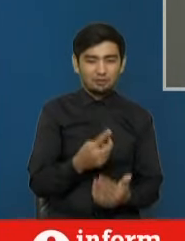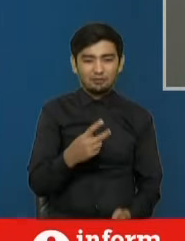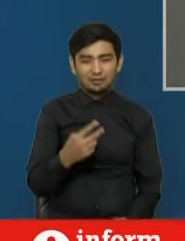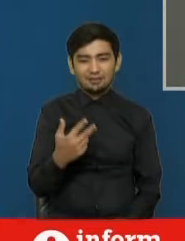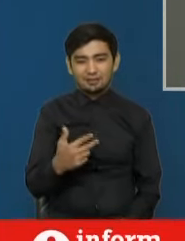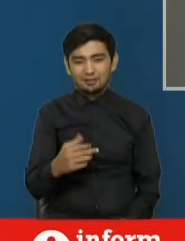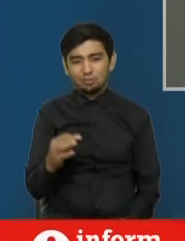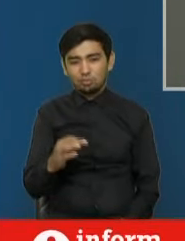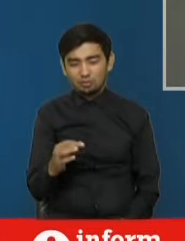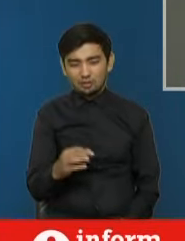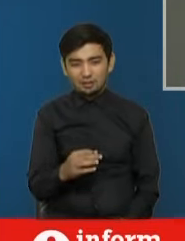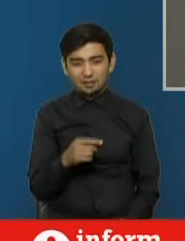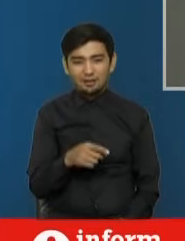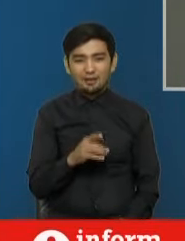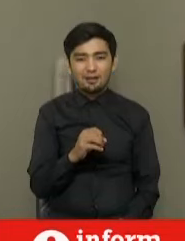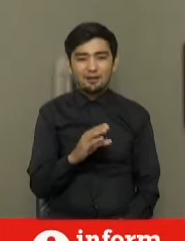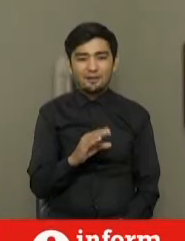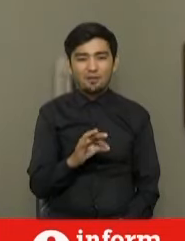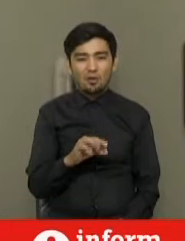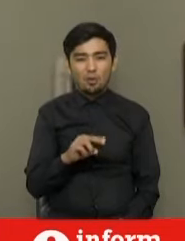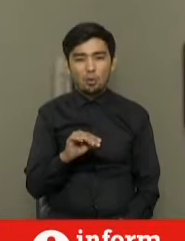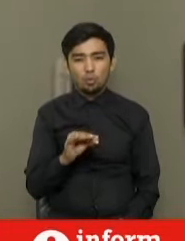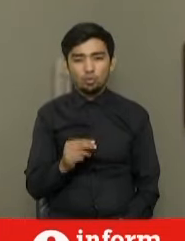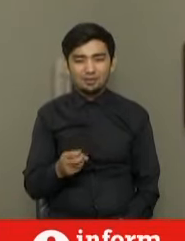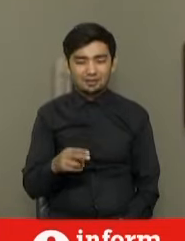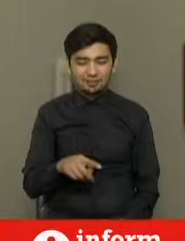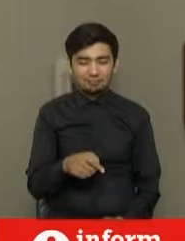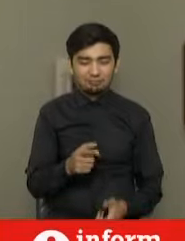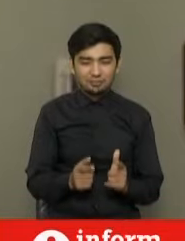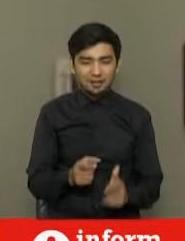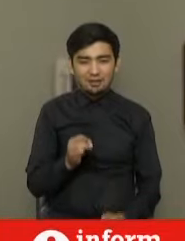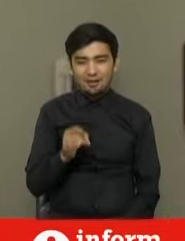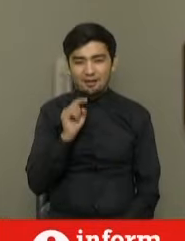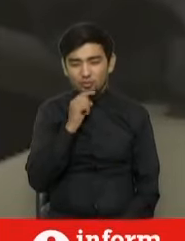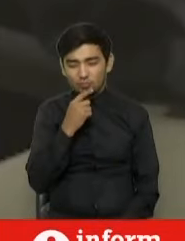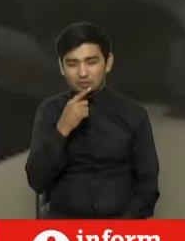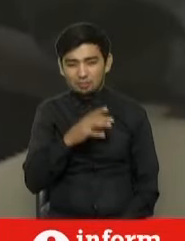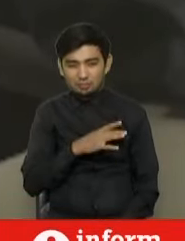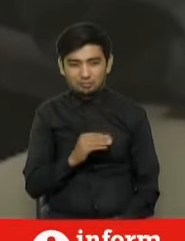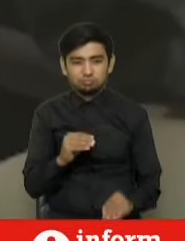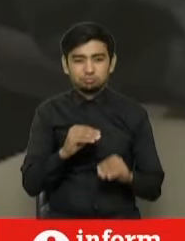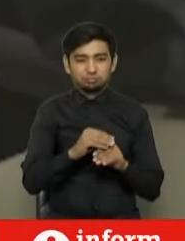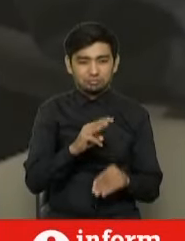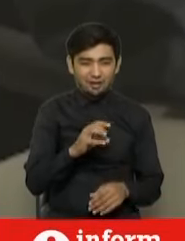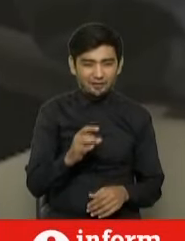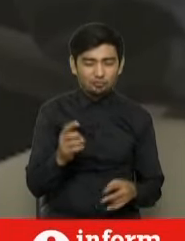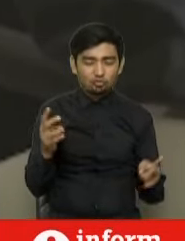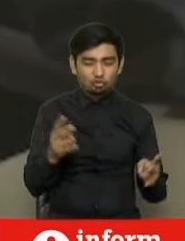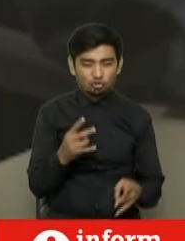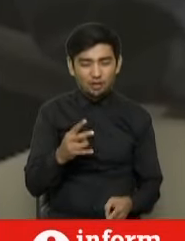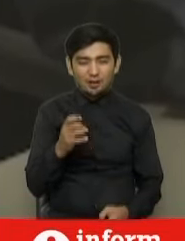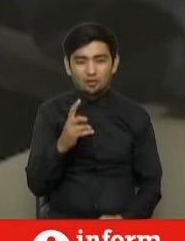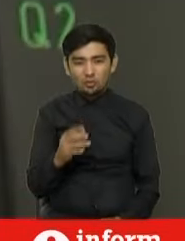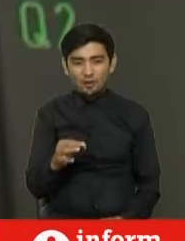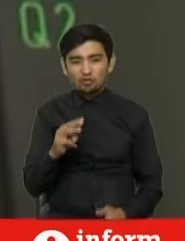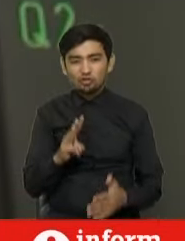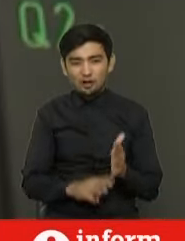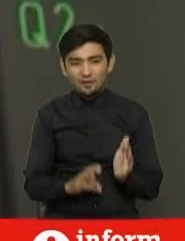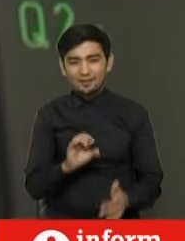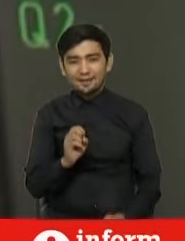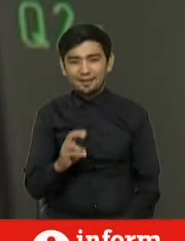по некоторым компаниям это Революция на самом деле экономисты отмечают что необходимо повышать и ответственность монополистов а также вводить штрафные